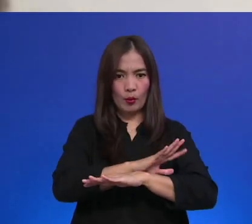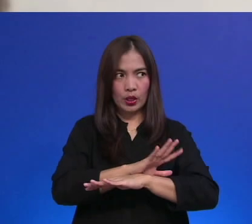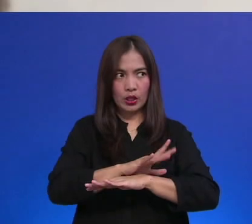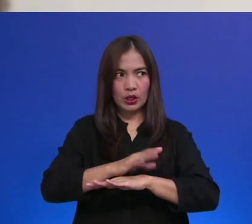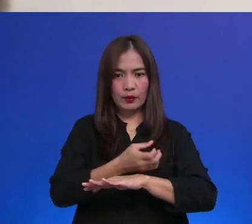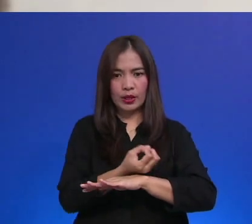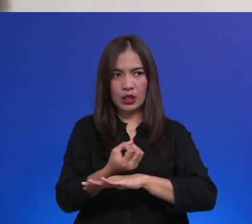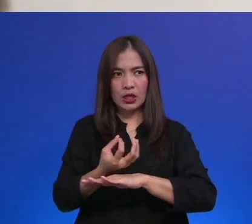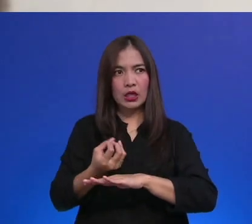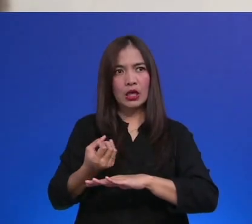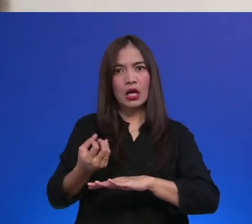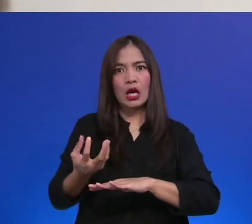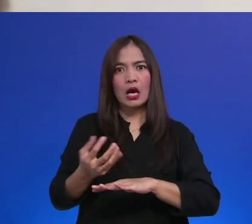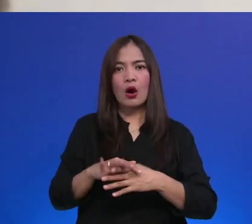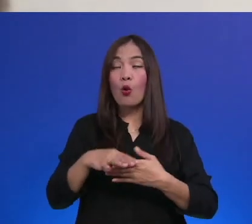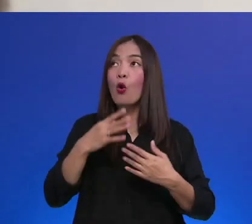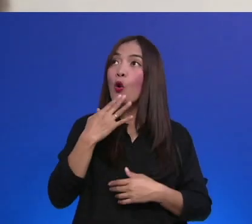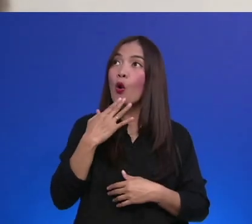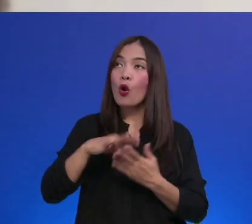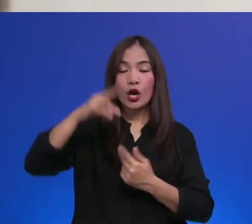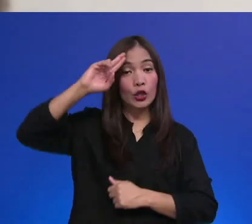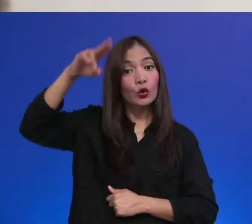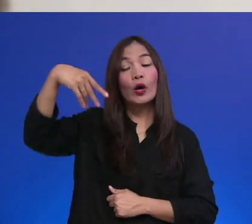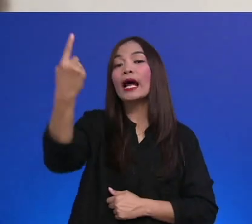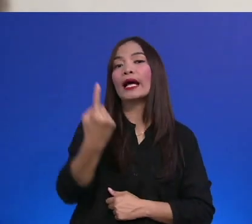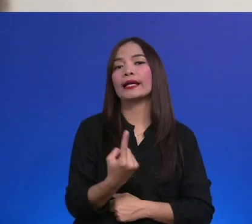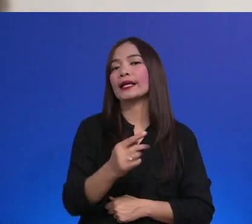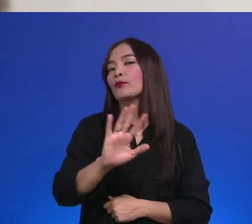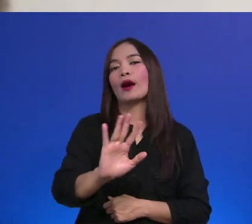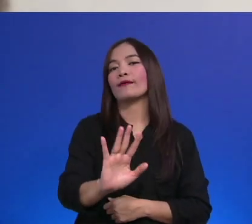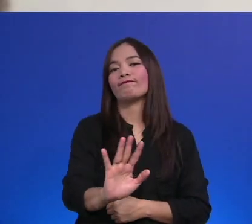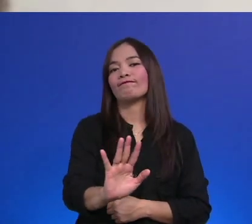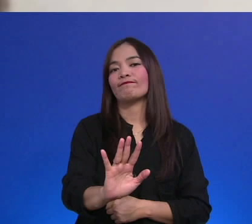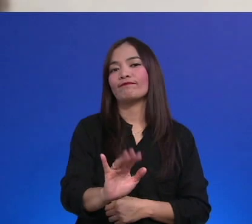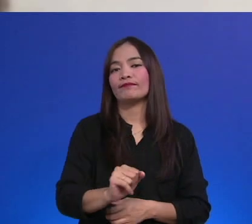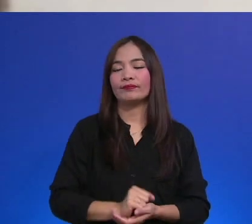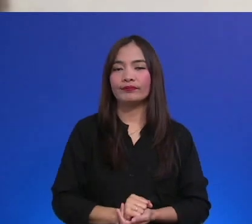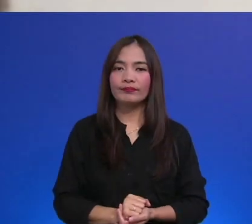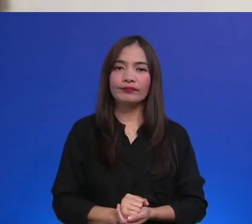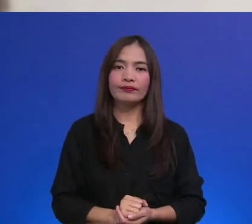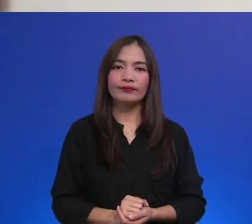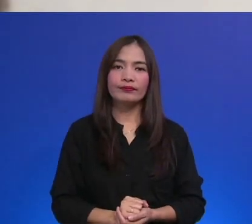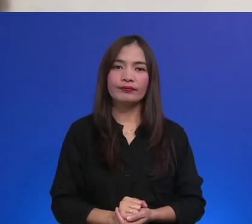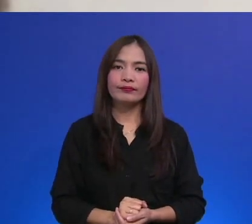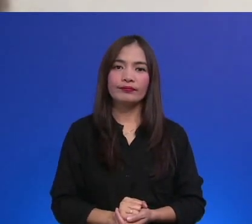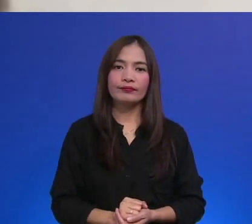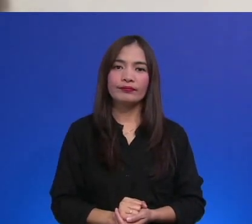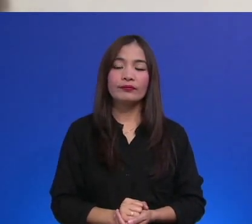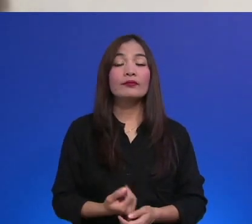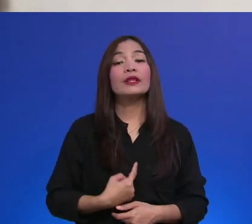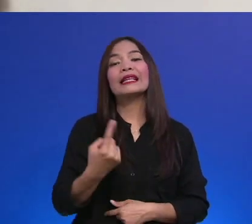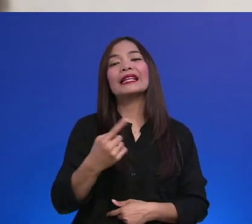Wah Tuhan hadir tidak begitu ya Kita